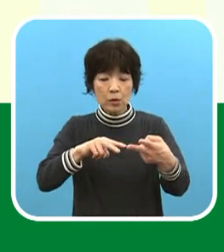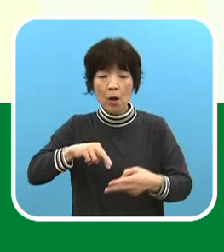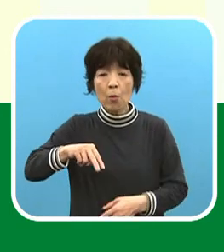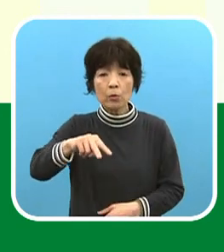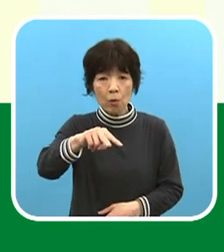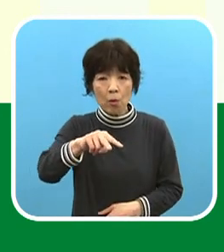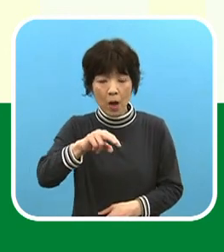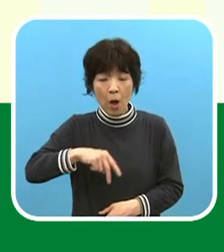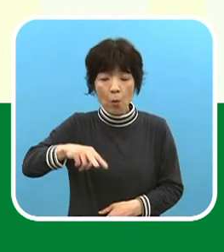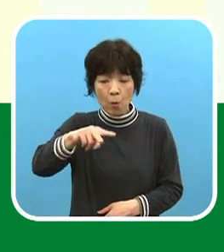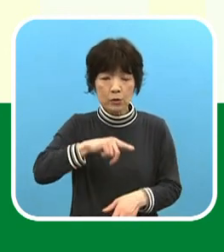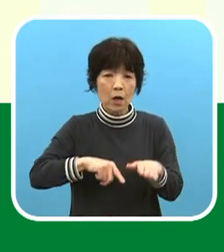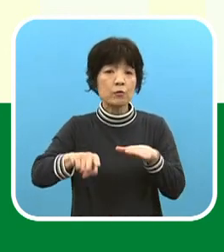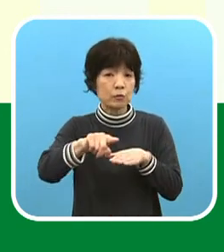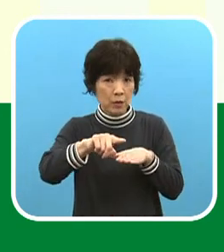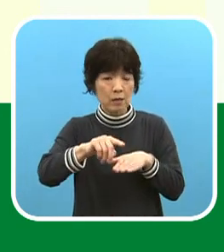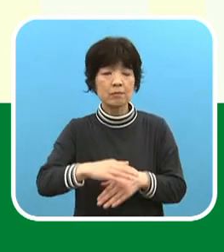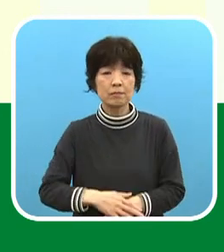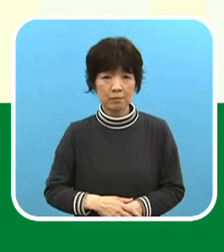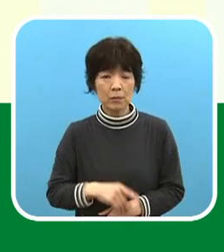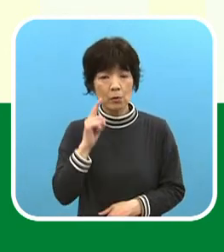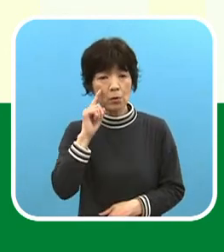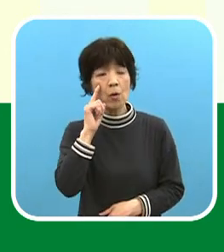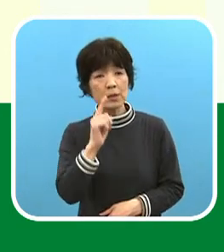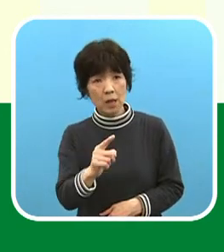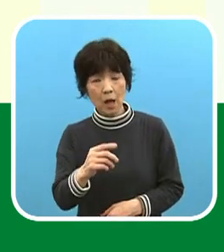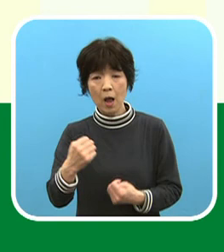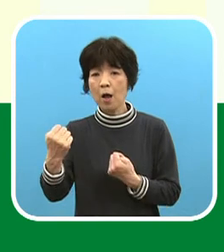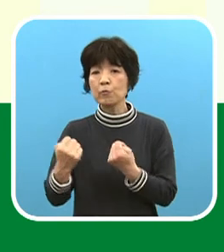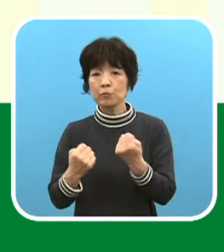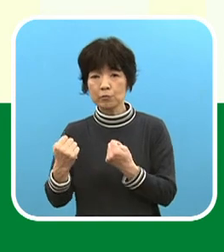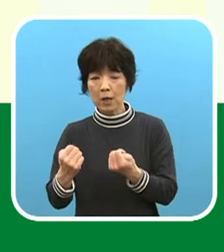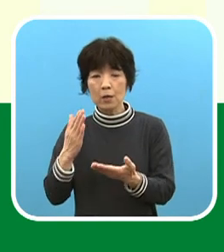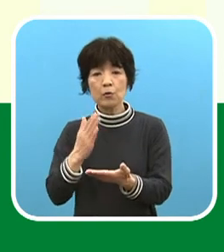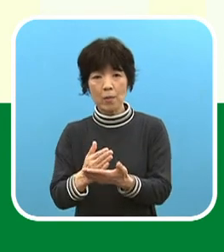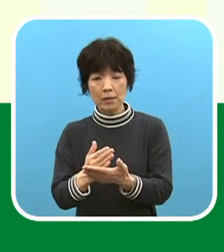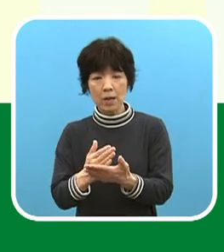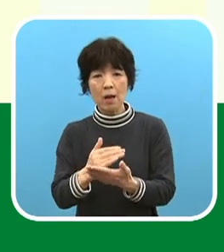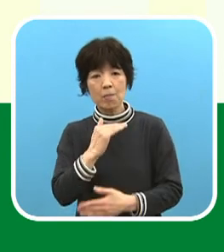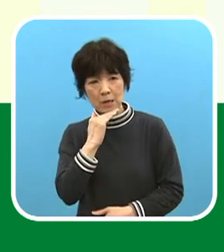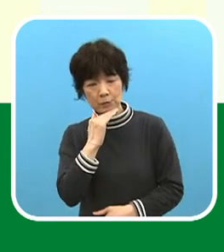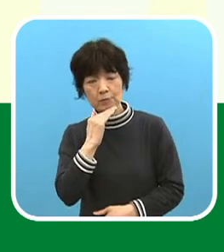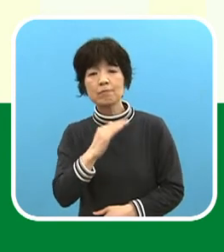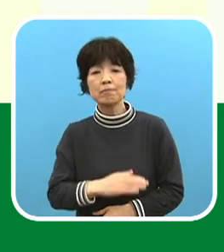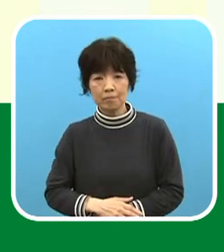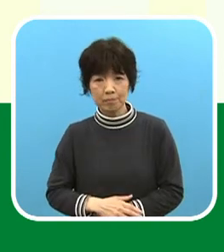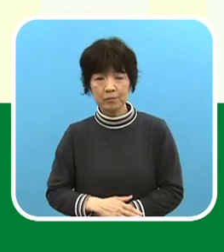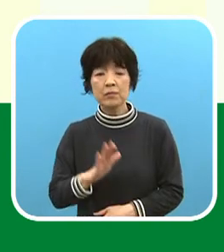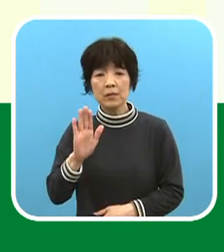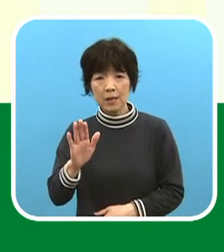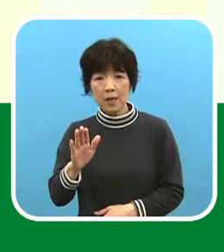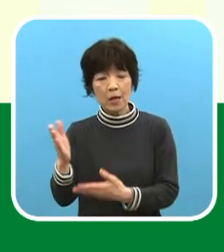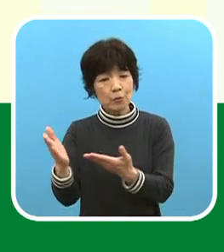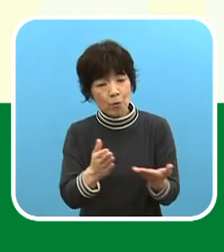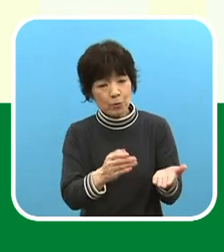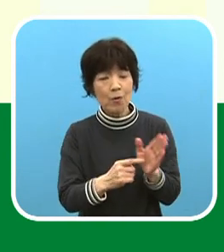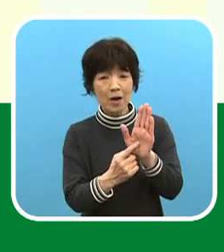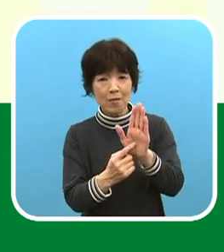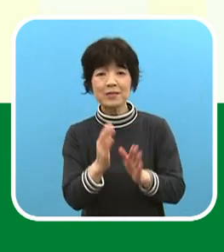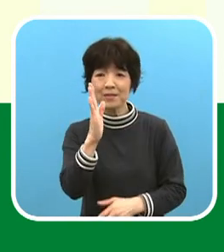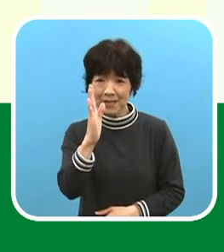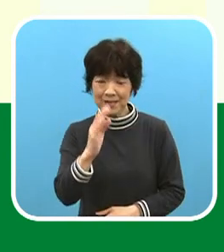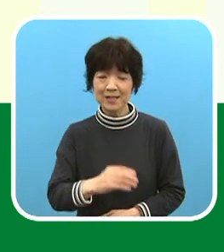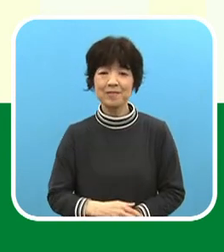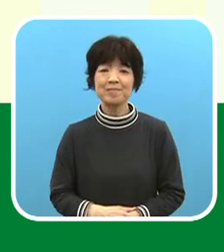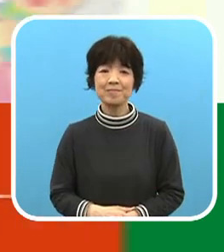は歩行者優先です。横断しようとしている歩行者を見かけたら、ドライバーは車を止めて手で合図を送りましょ